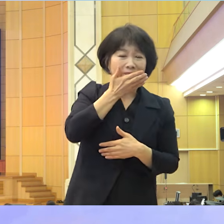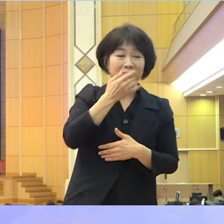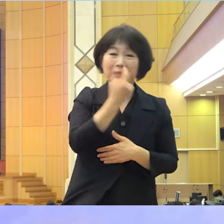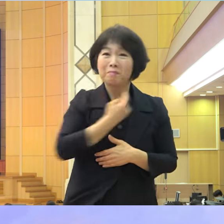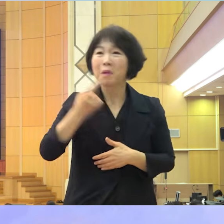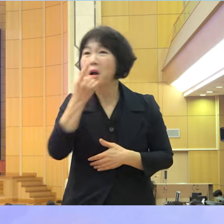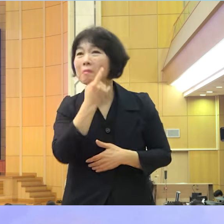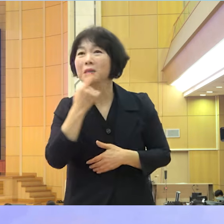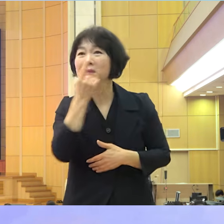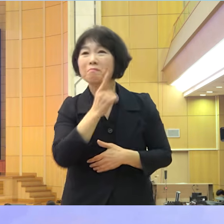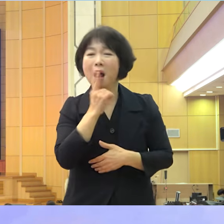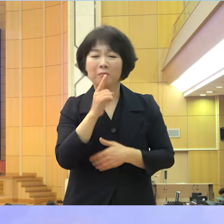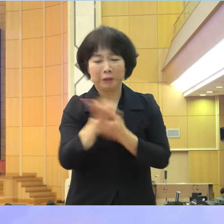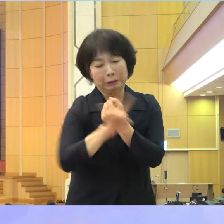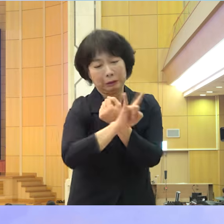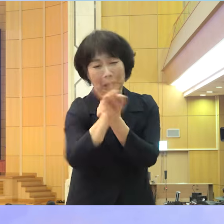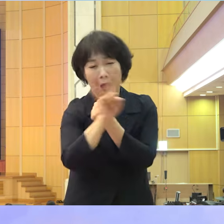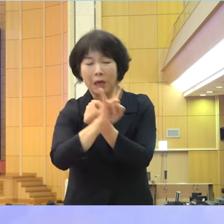핑계대지 말라는 거야.